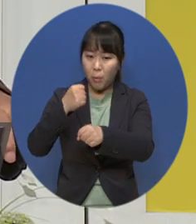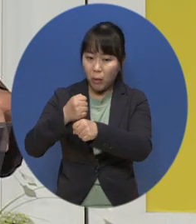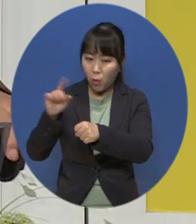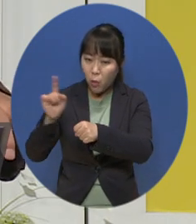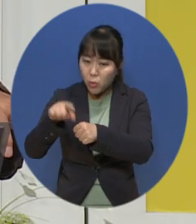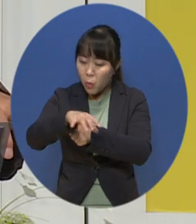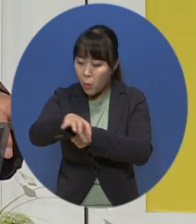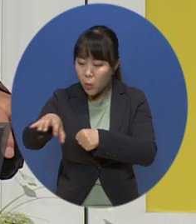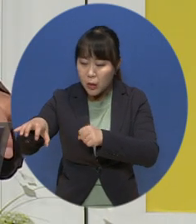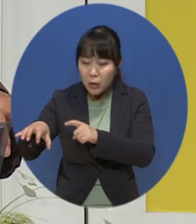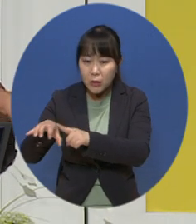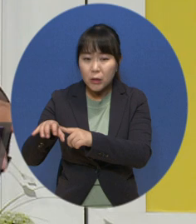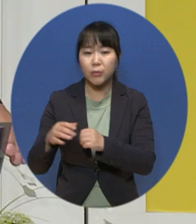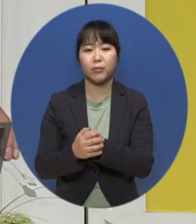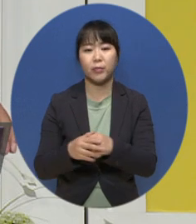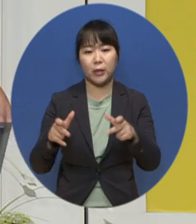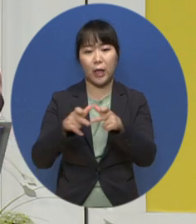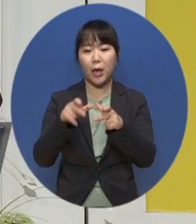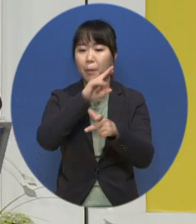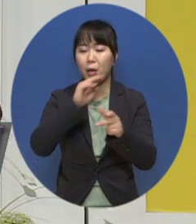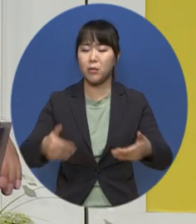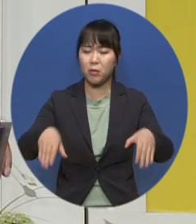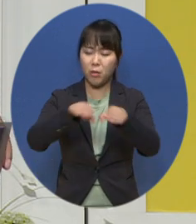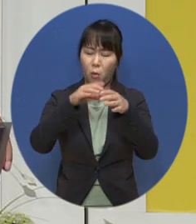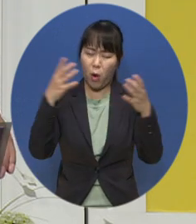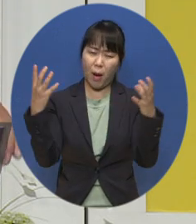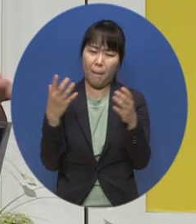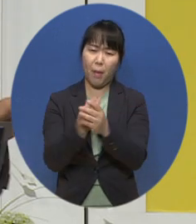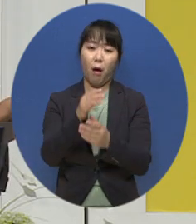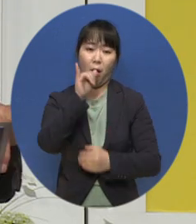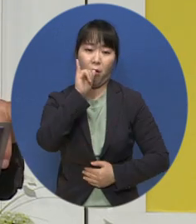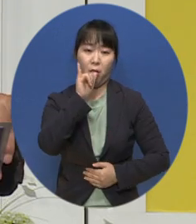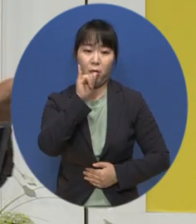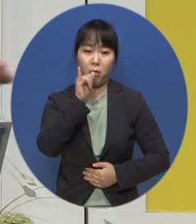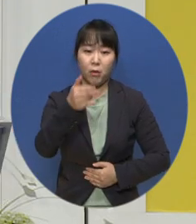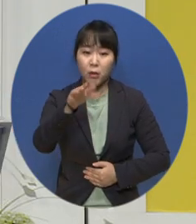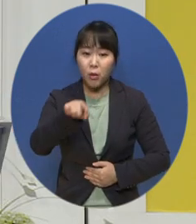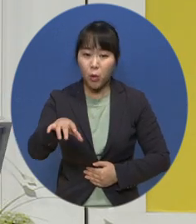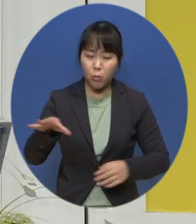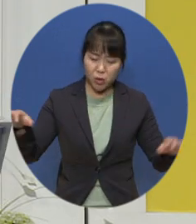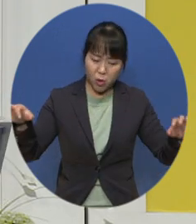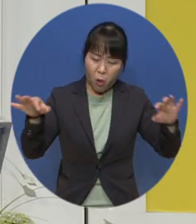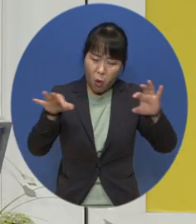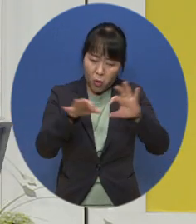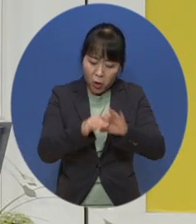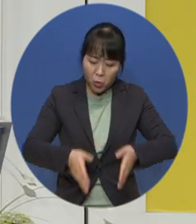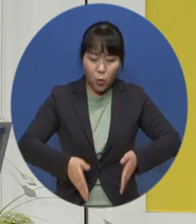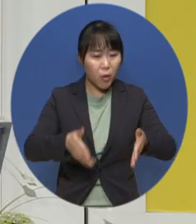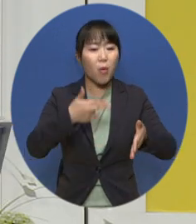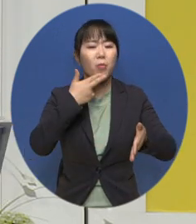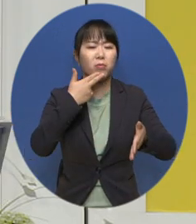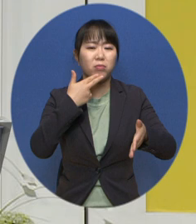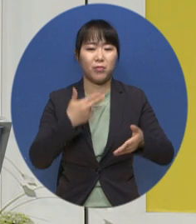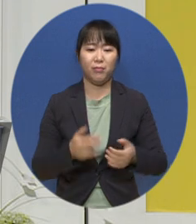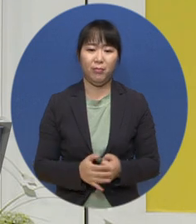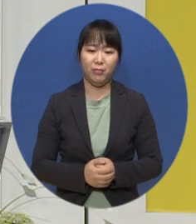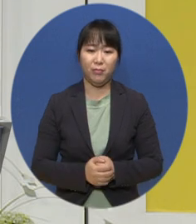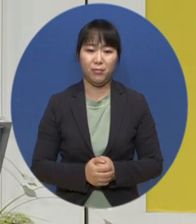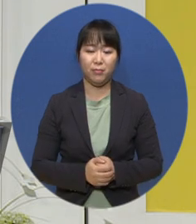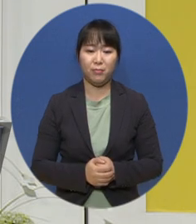어떤 곳에는 장인 pcc 완벽히 됩니다 그러면 여기에서 부터 이렇게 연결되는 도로 없습니다